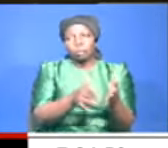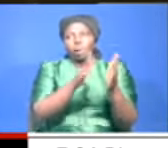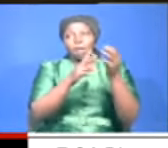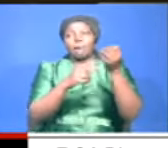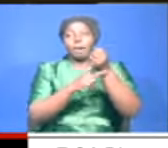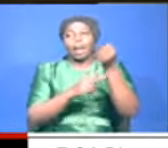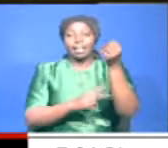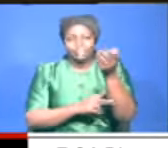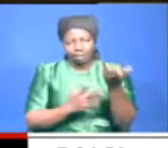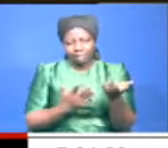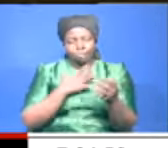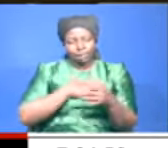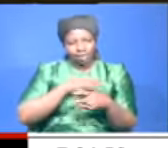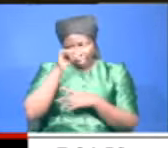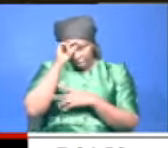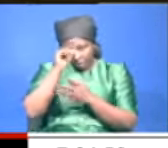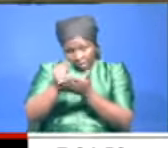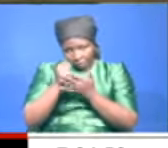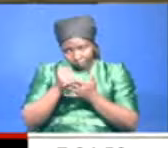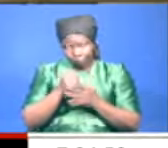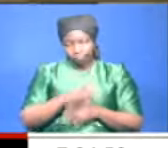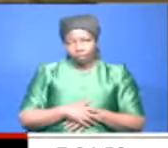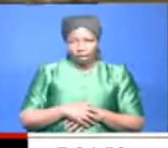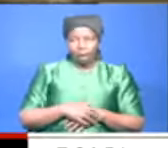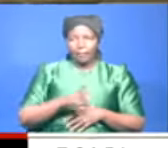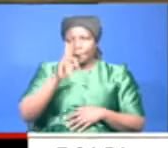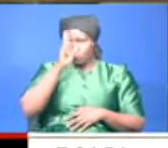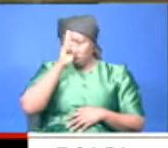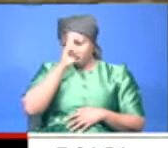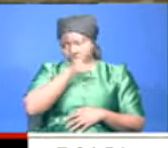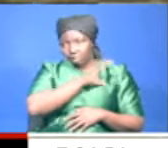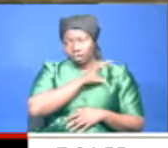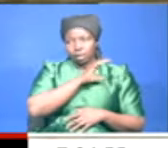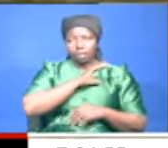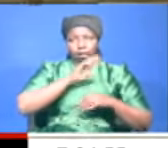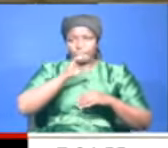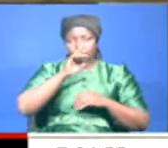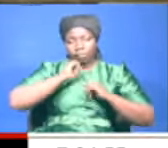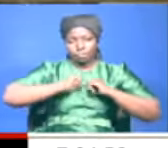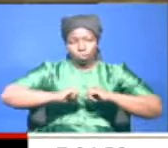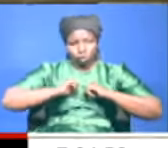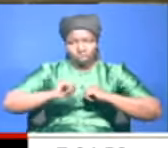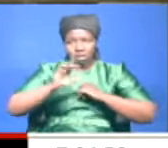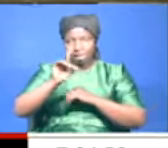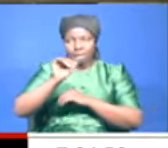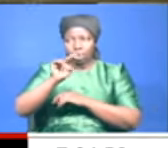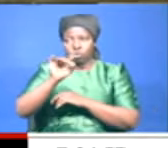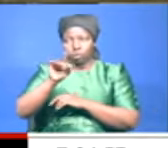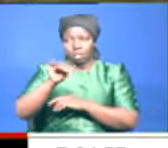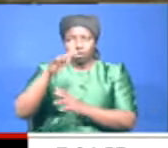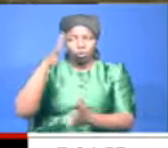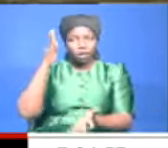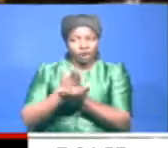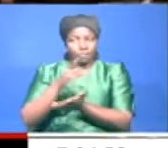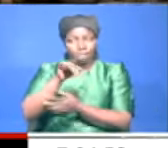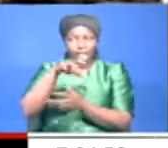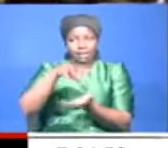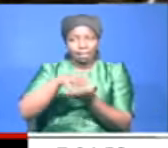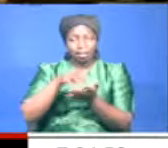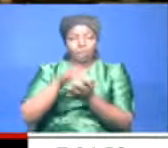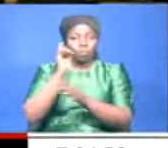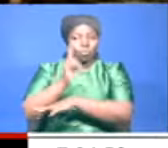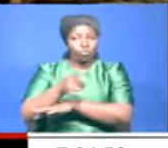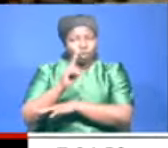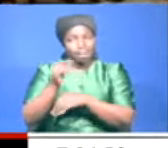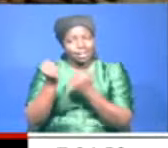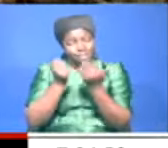katika eneo la Kajiado ya Kati, Daudi Loronokwe, akithibitisha kisa hicho, aliwatahadharisha madereva kutii